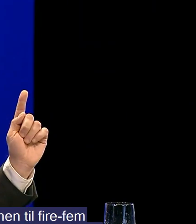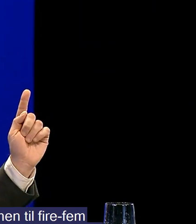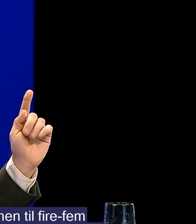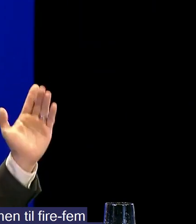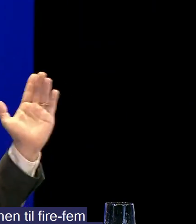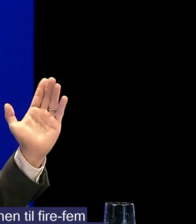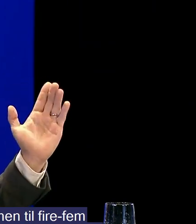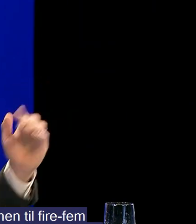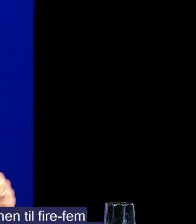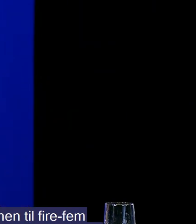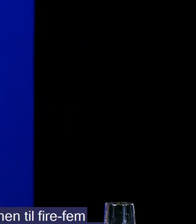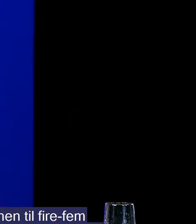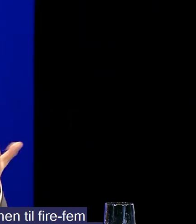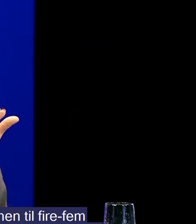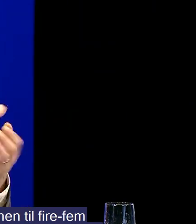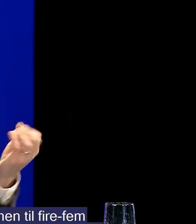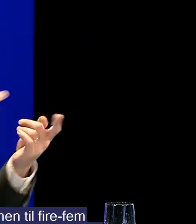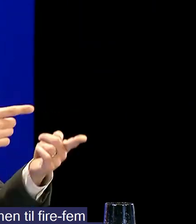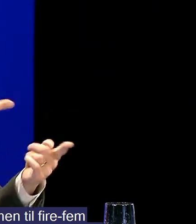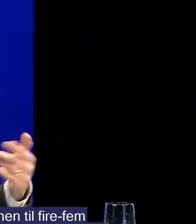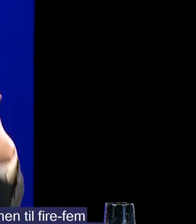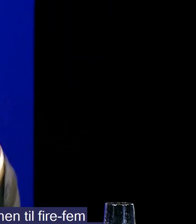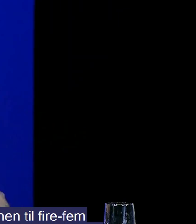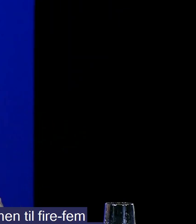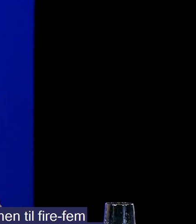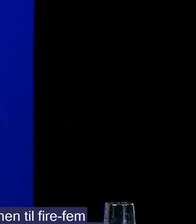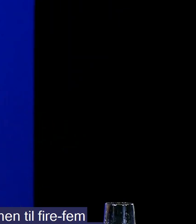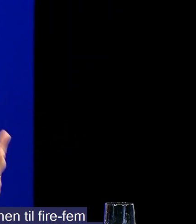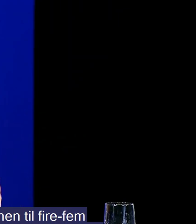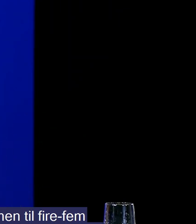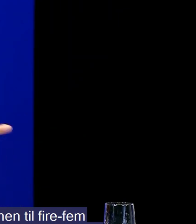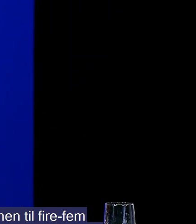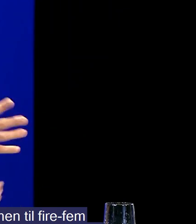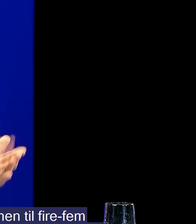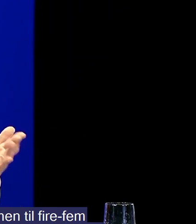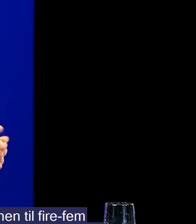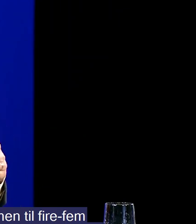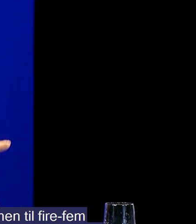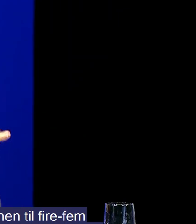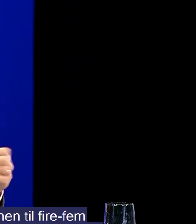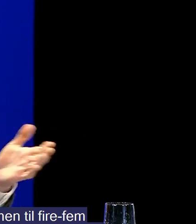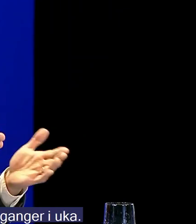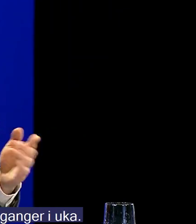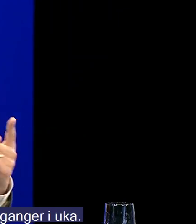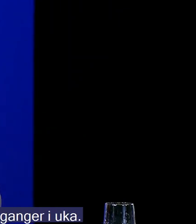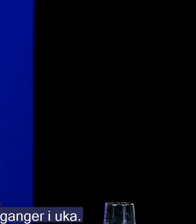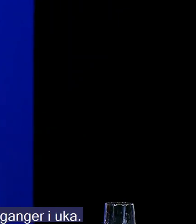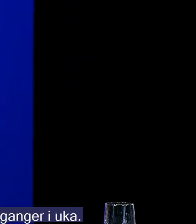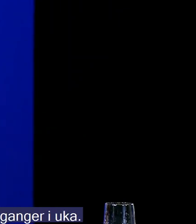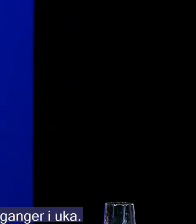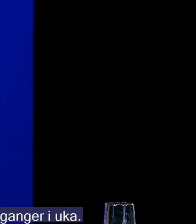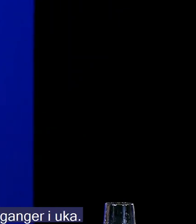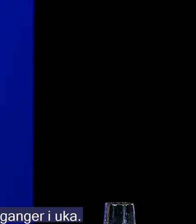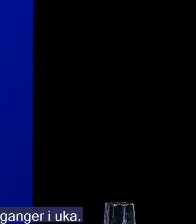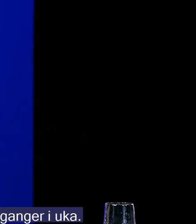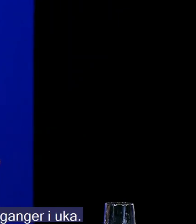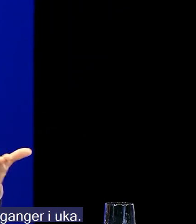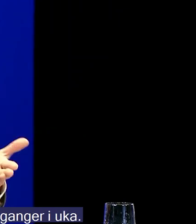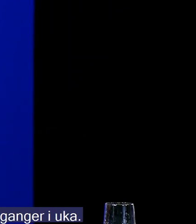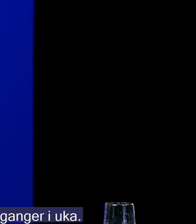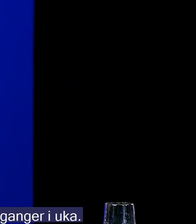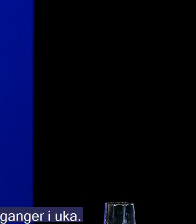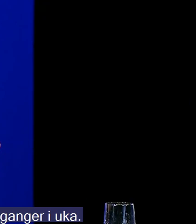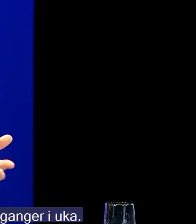fra morgenen fra 9 til 4-5 på ettermiddagen i barnehagen, og det var med enighet, men i stedet så fikk han kun en